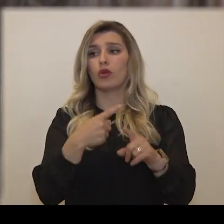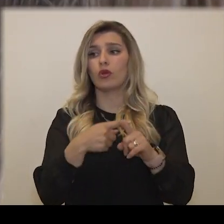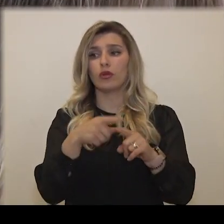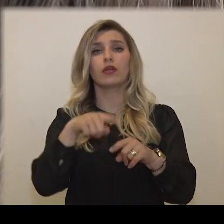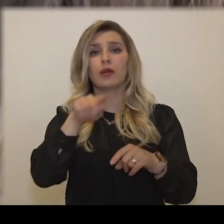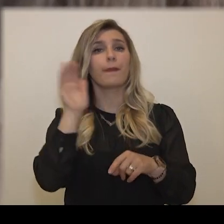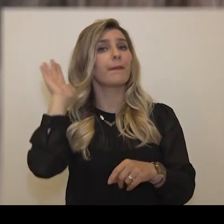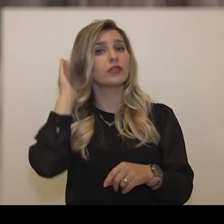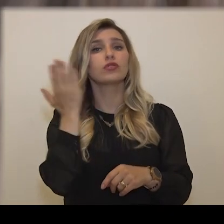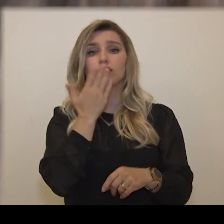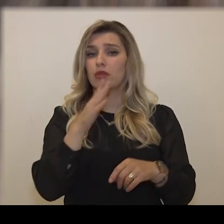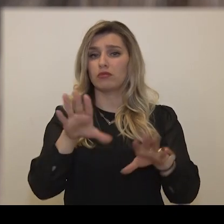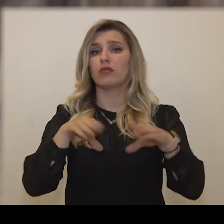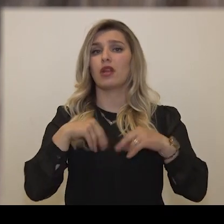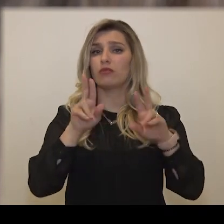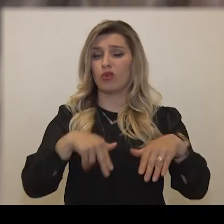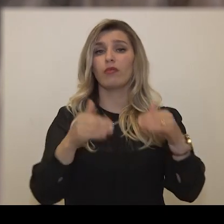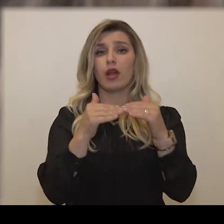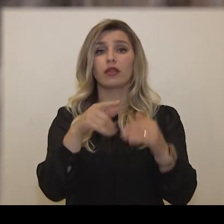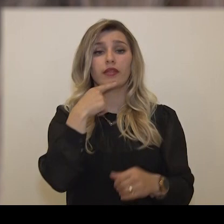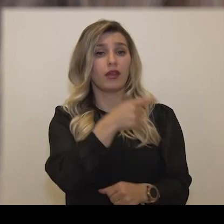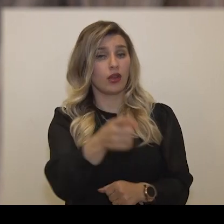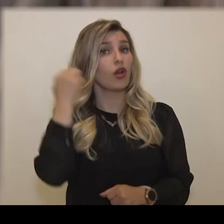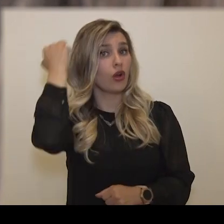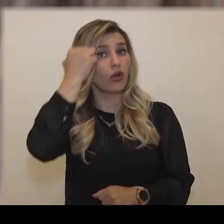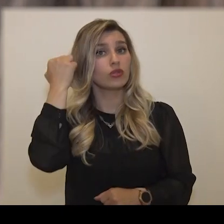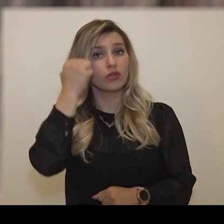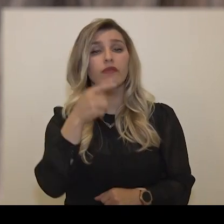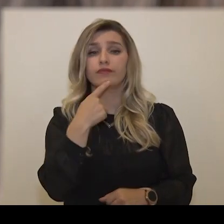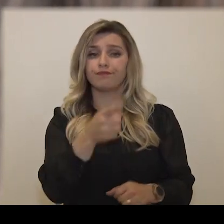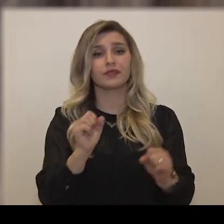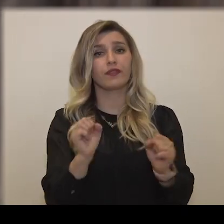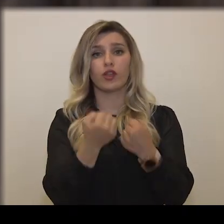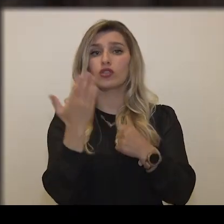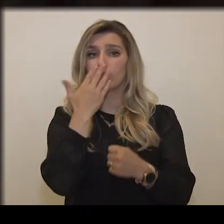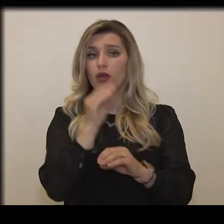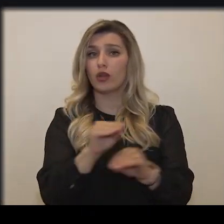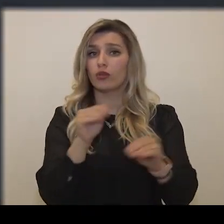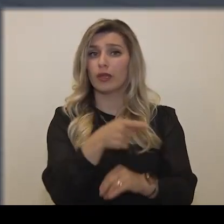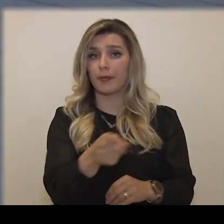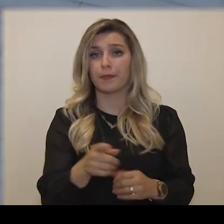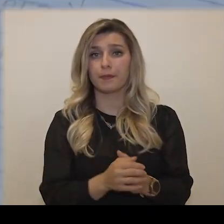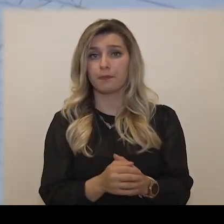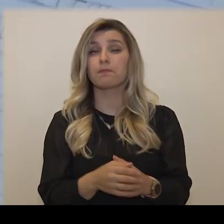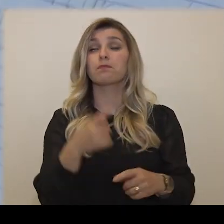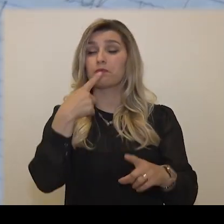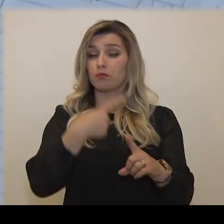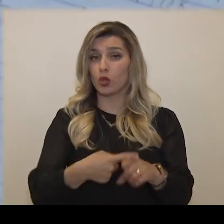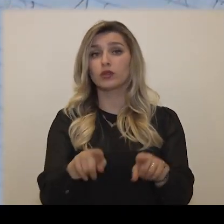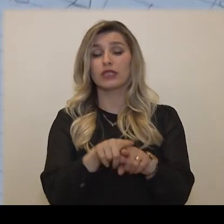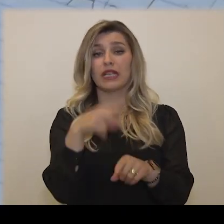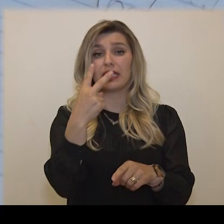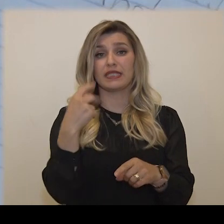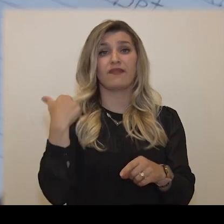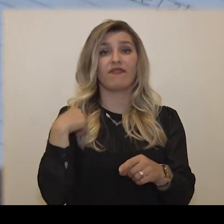e Arsimit. Ata thonë se në Kosovë është shumë për të dëshiruar shkollimi kësaj kategorie. Aq më keq që edhe 20 vjet